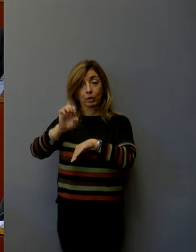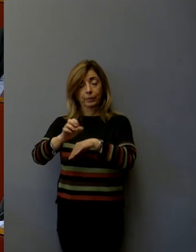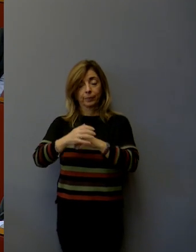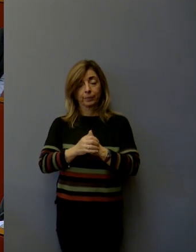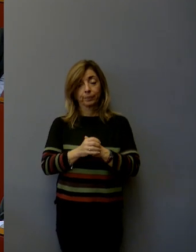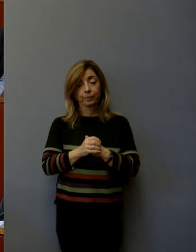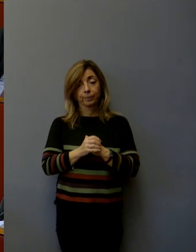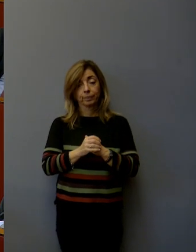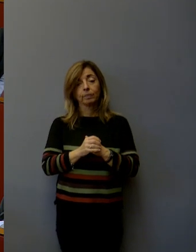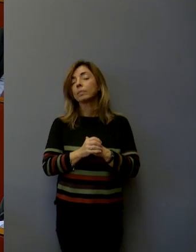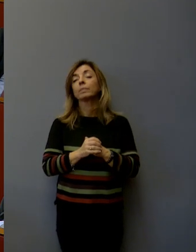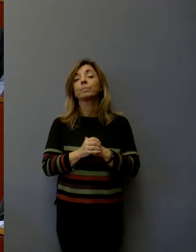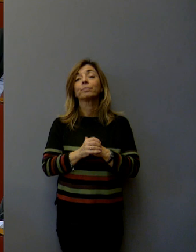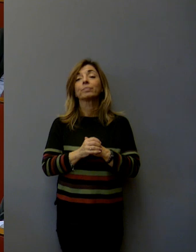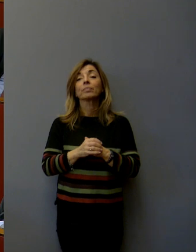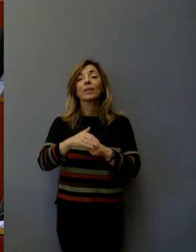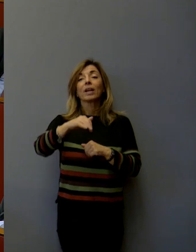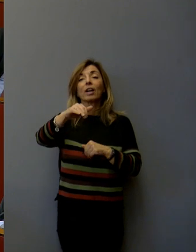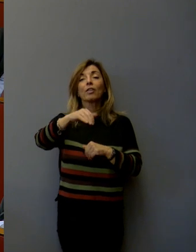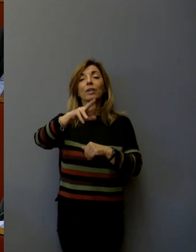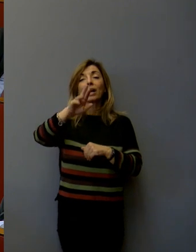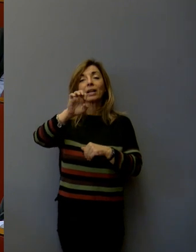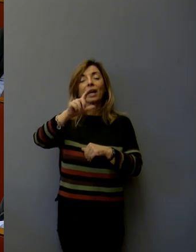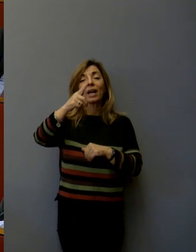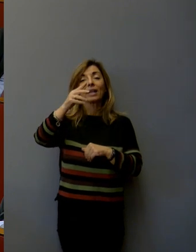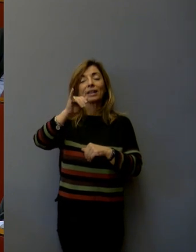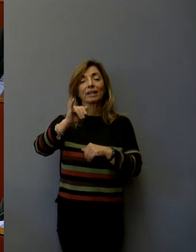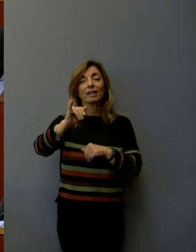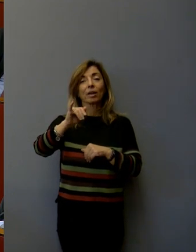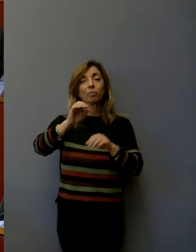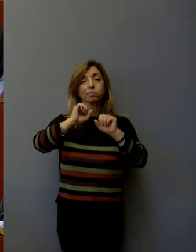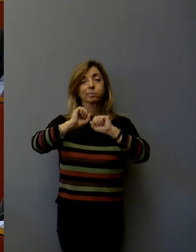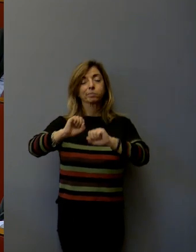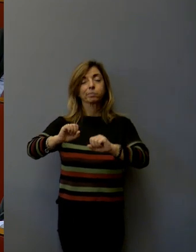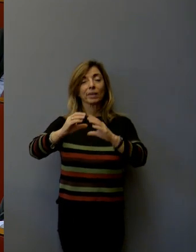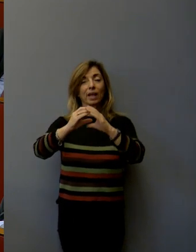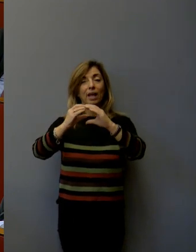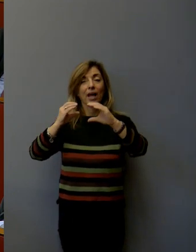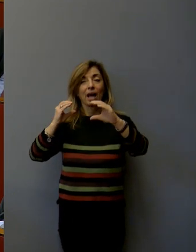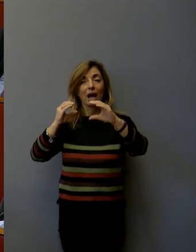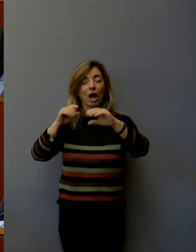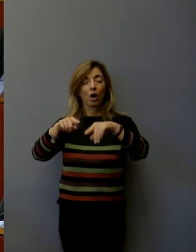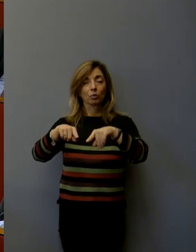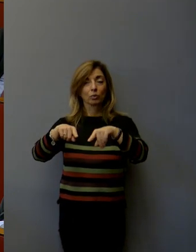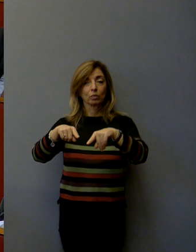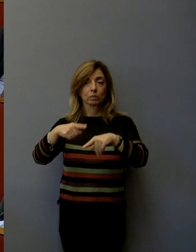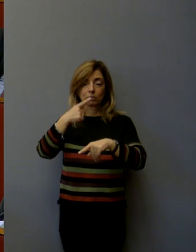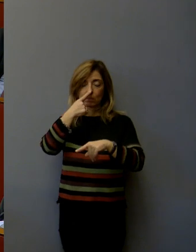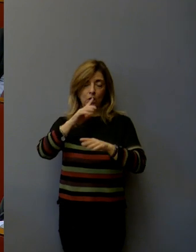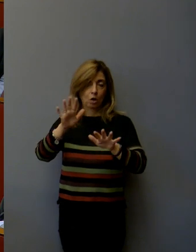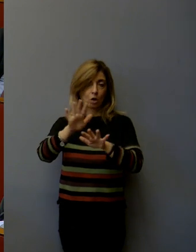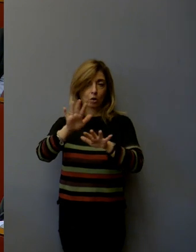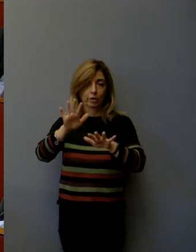la rimessa MT di viaretti è un come dire un nobbro cittadino ed è